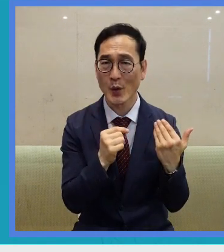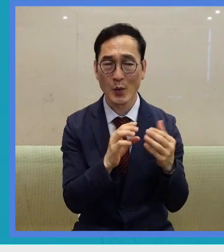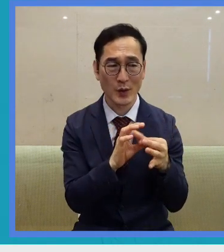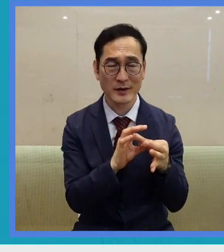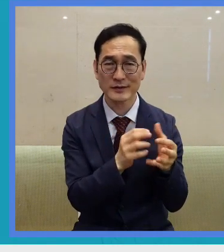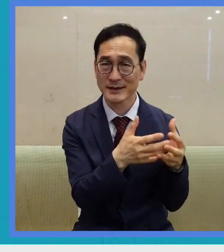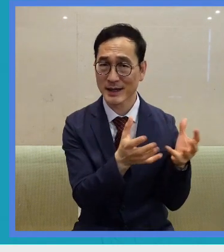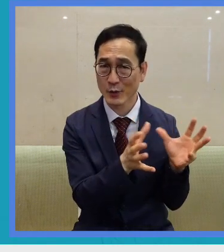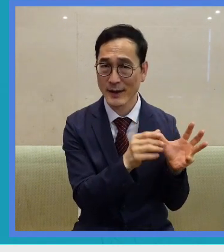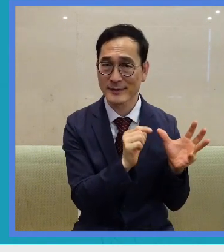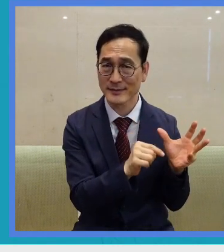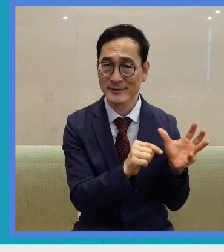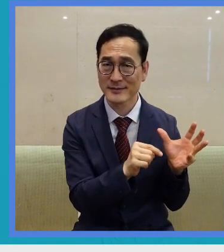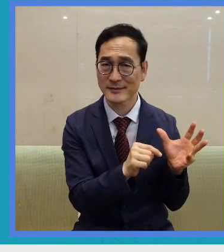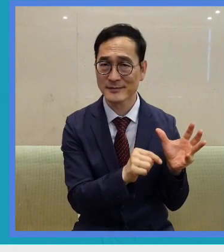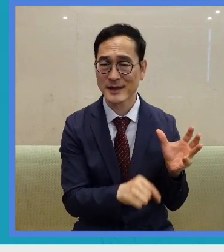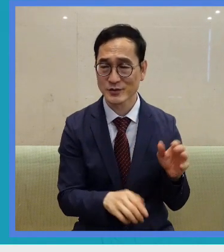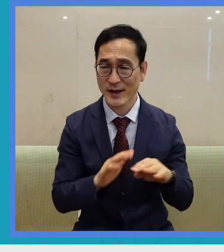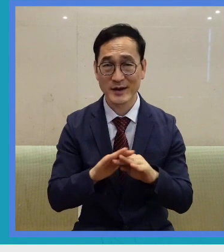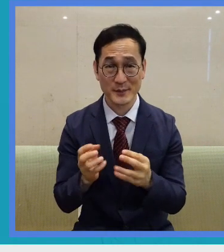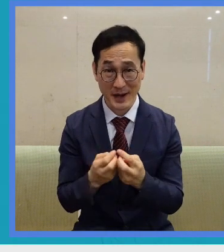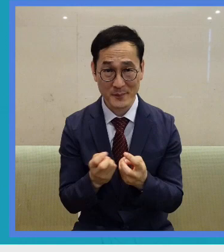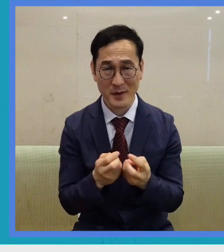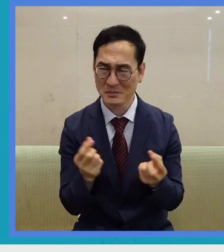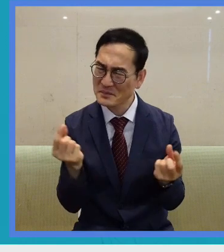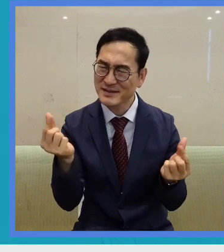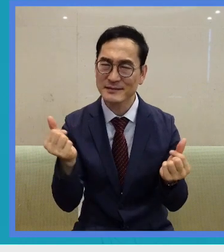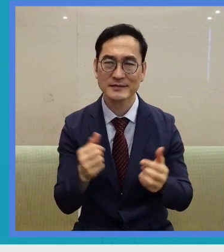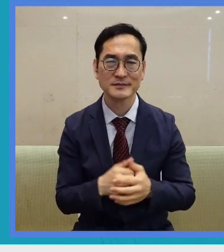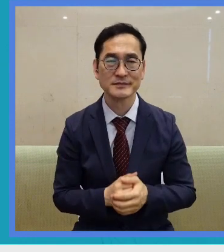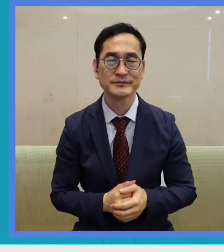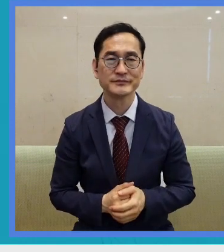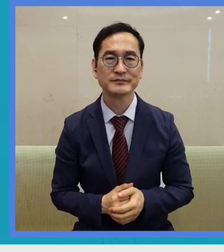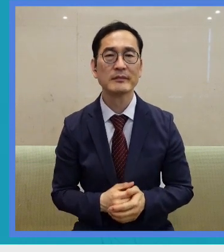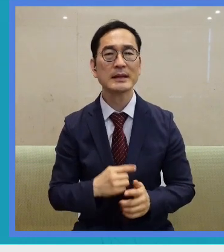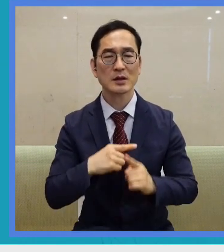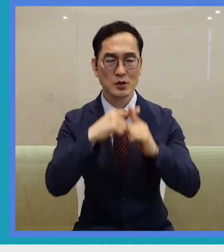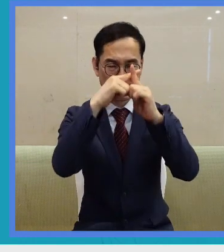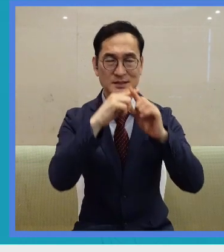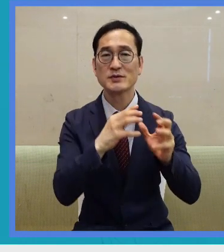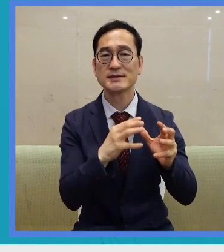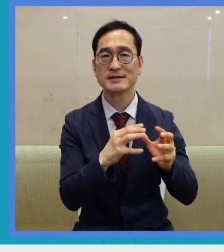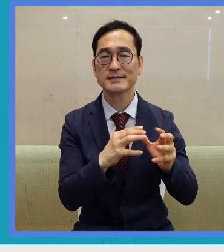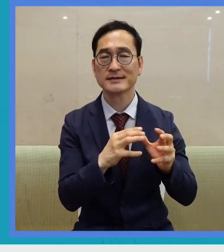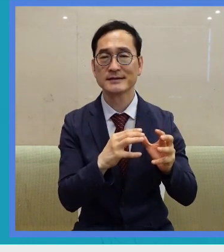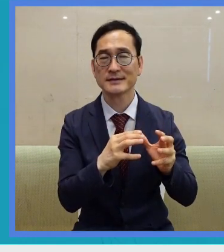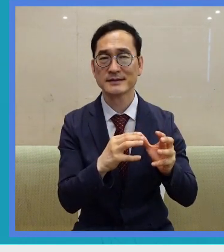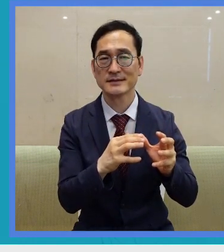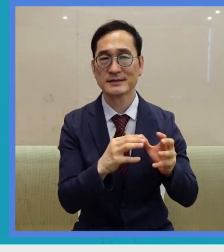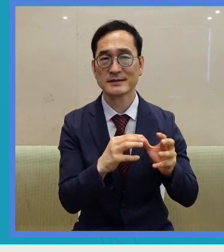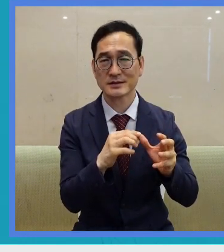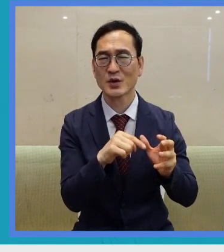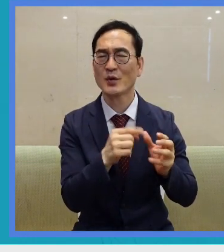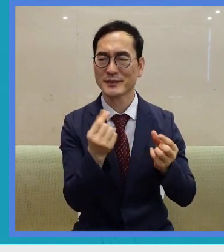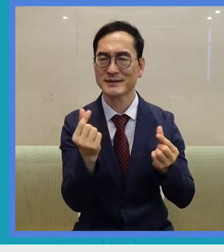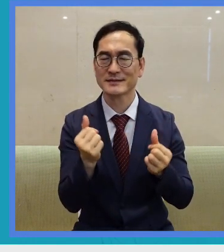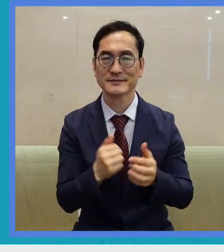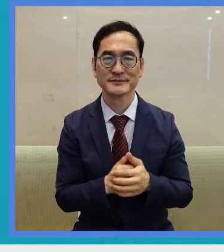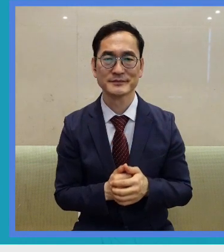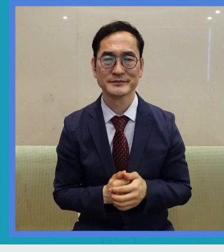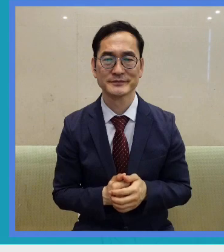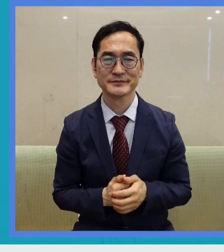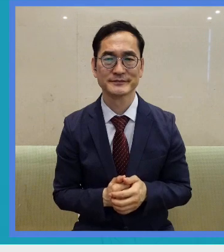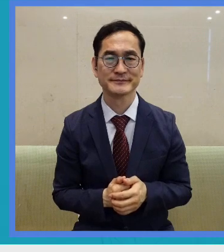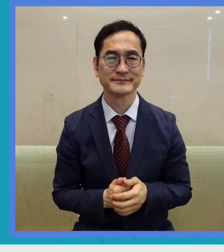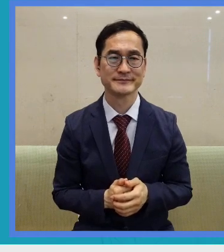굉장히 유사한 식으로 조언을 합니다. CDC에서도 그 항목이 거의 유사합니다. 그래서 이렇게 조언을